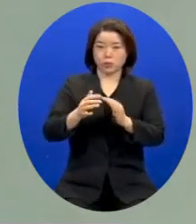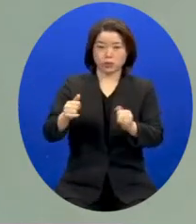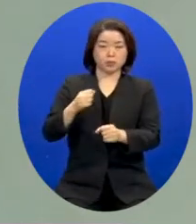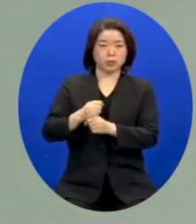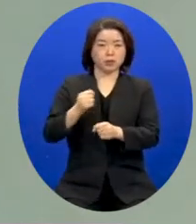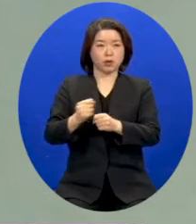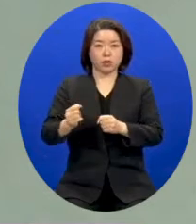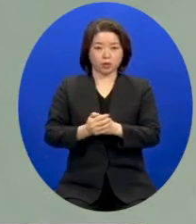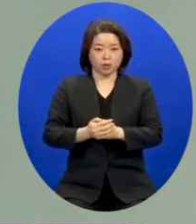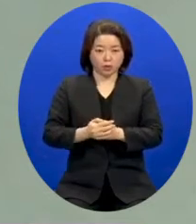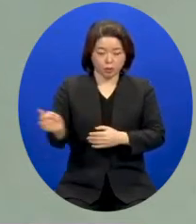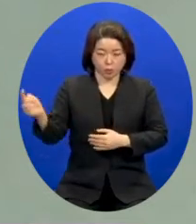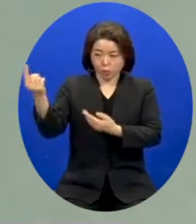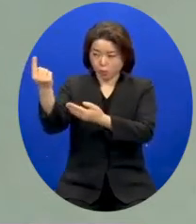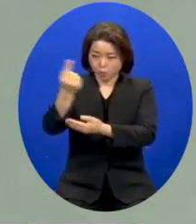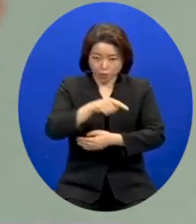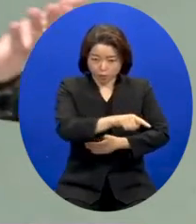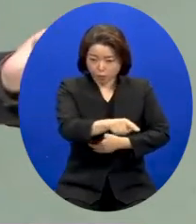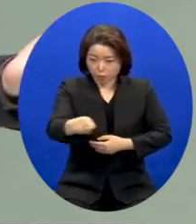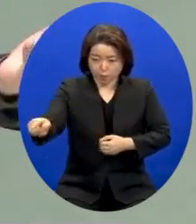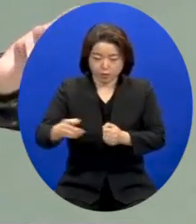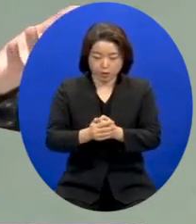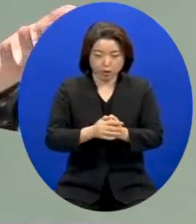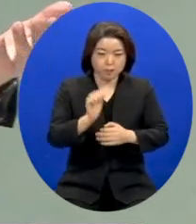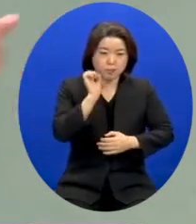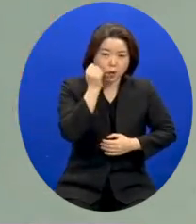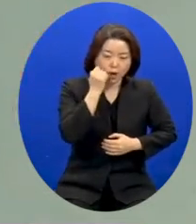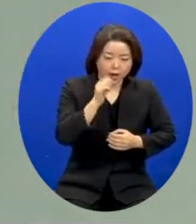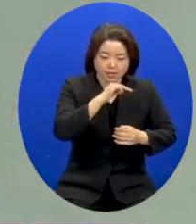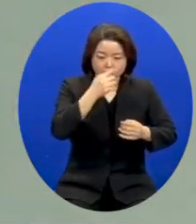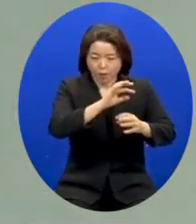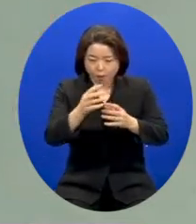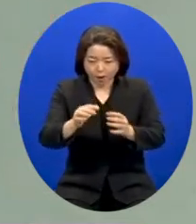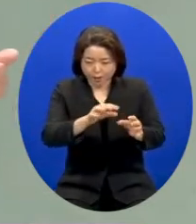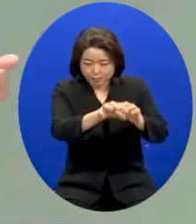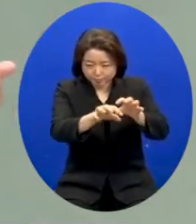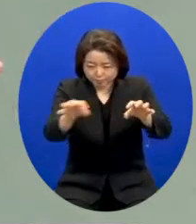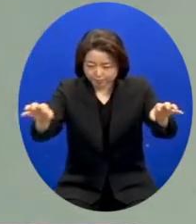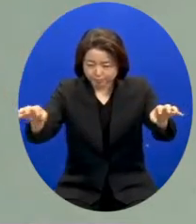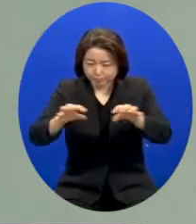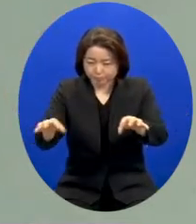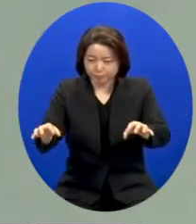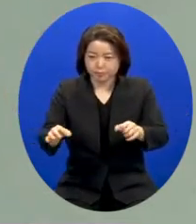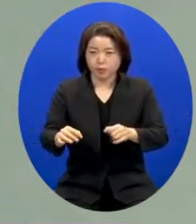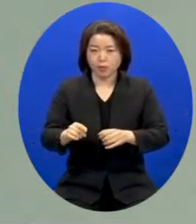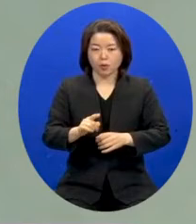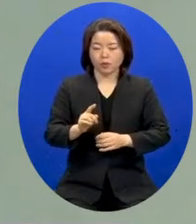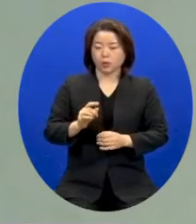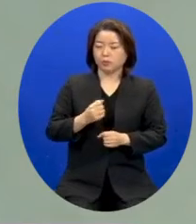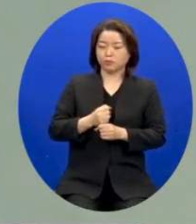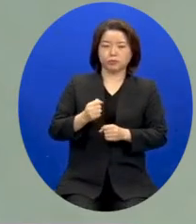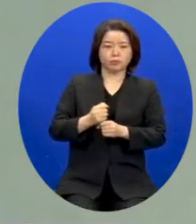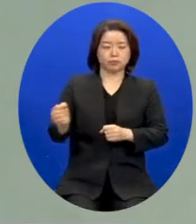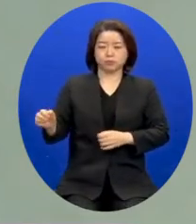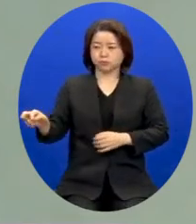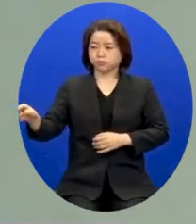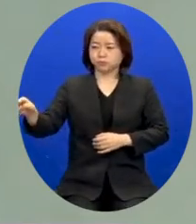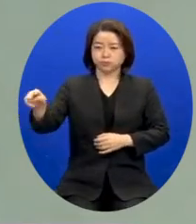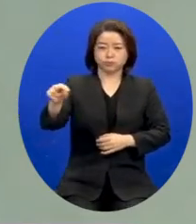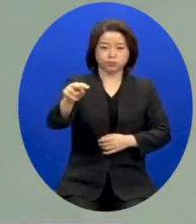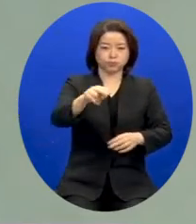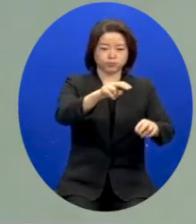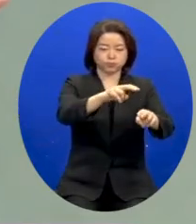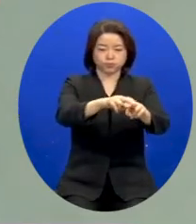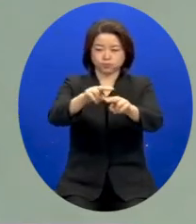다과가 준비되어져 있어요. 앉으시라는 거예요. 그 사람들이 어떻게 해야 될지 몰라서 쭈뼛쭈뼛 앉았습니다.